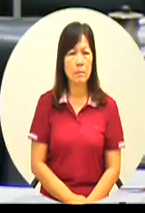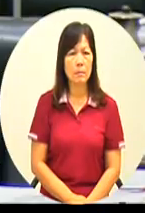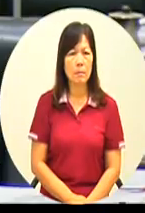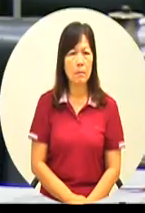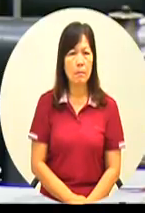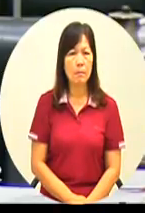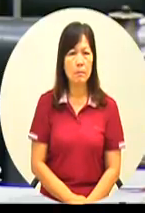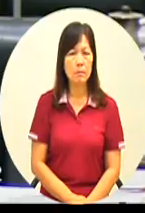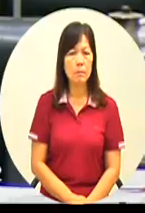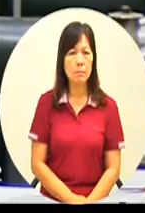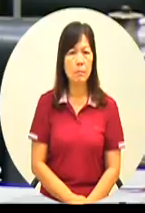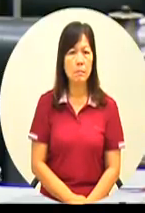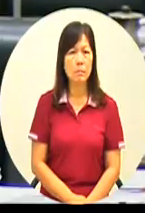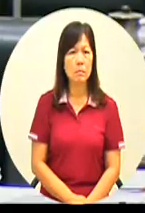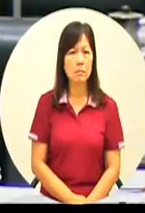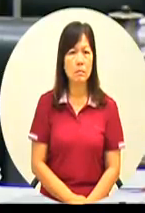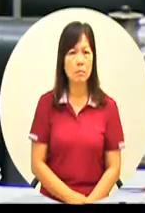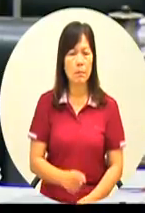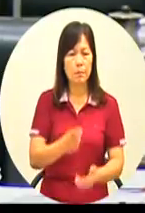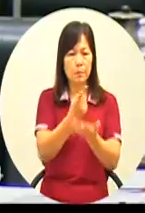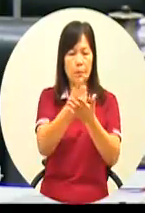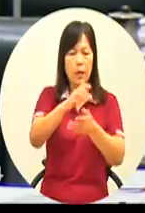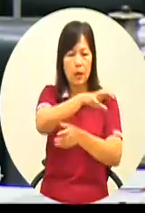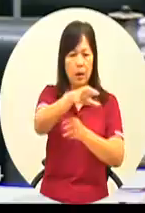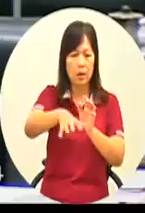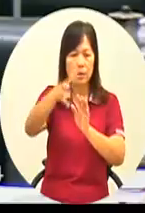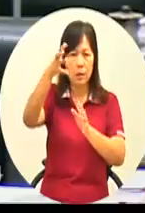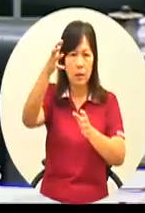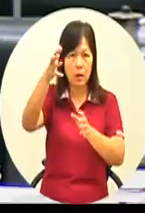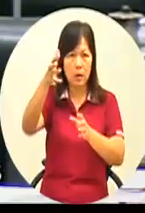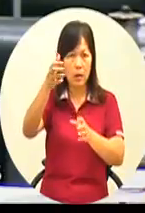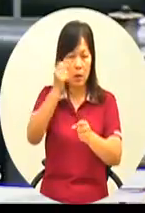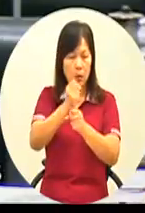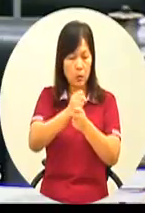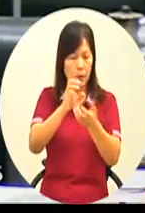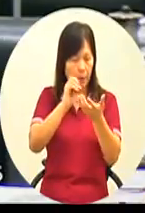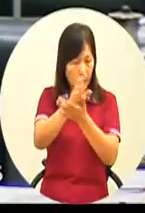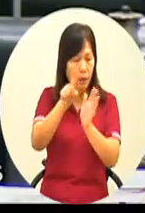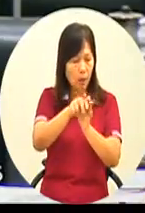从各局处的市政报告也好，我们都会看到，